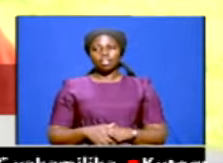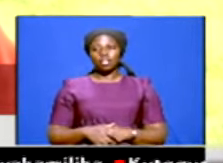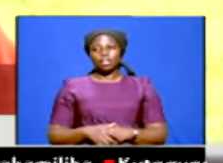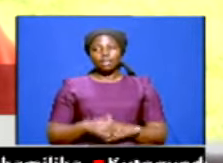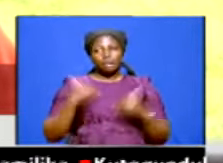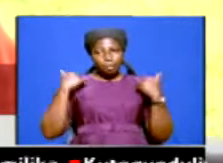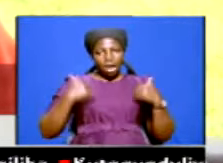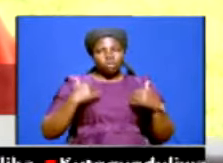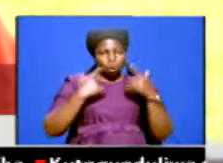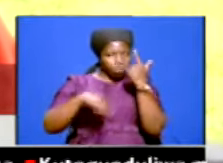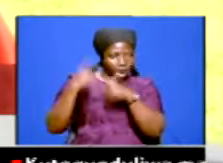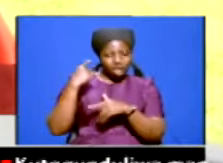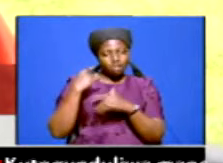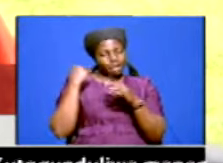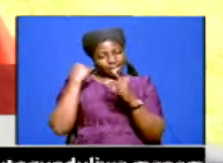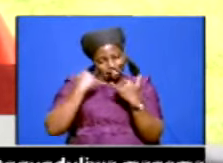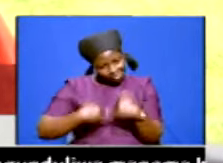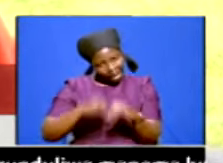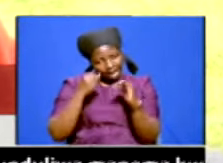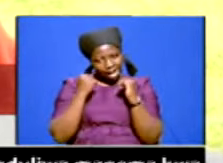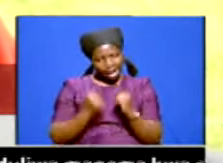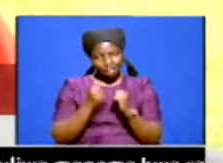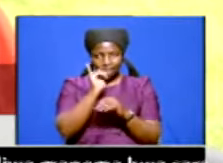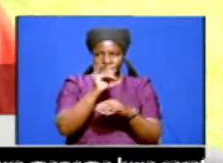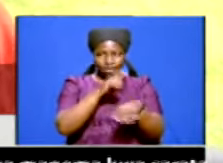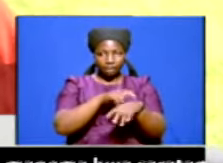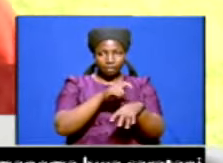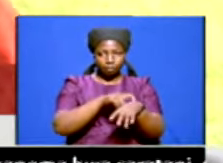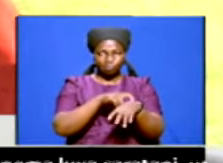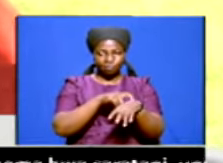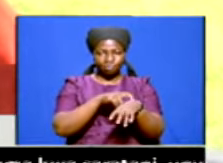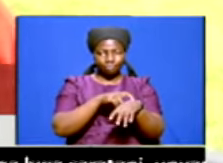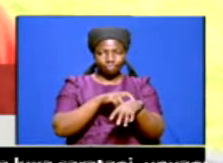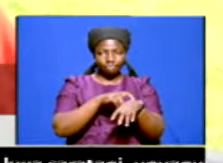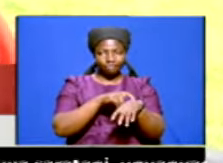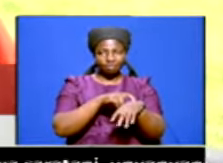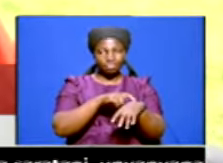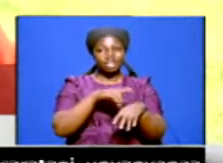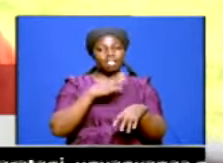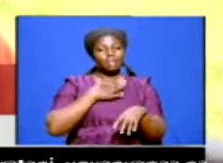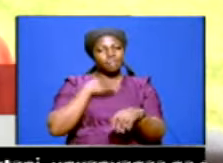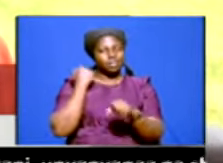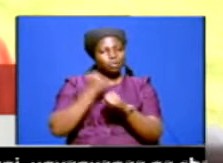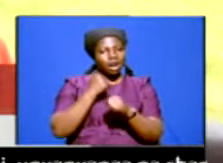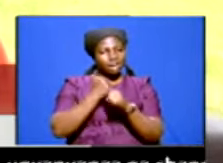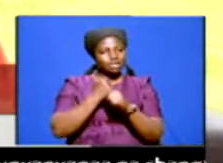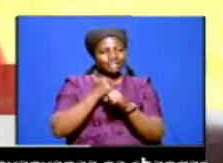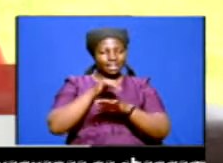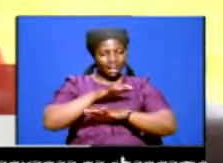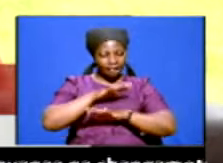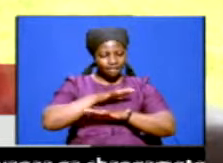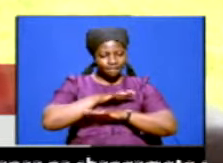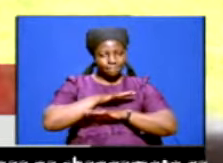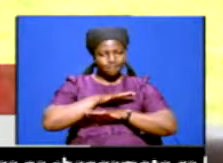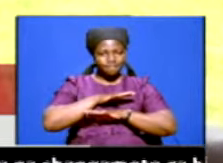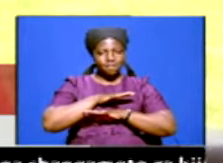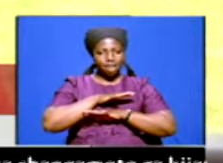wakati huo wa sport. Nilifanya ya kutosha. Nilikuwa na